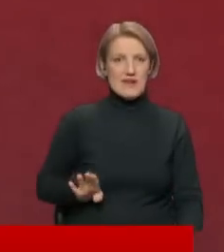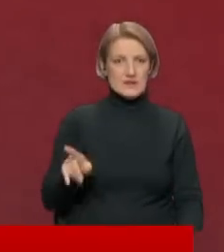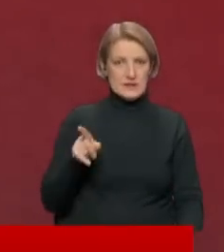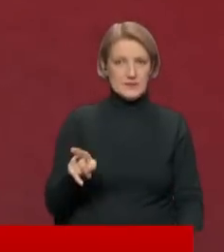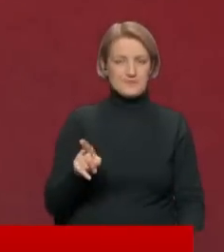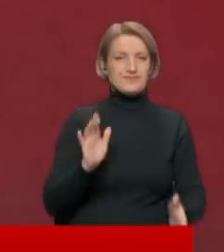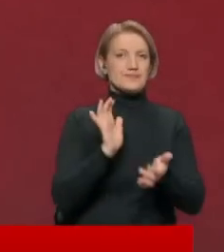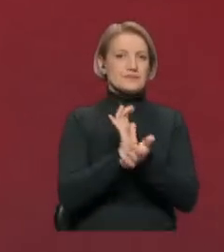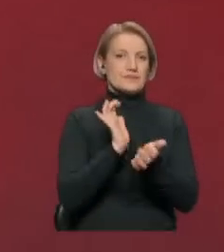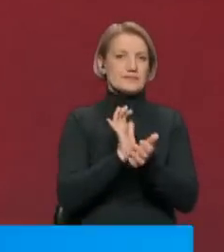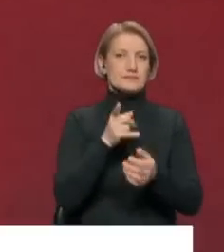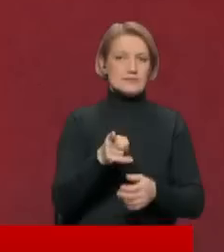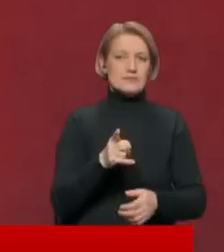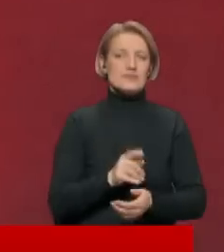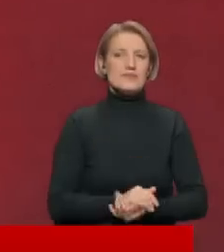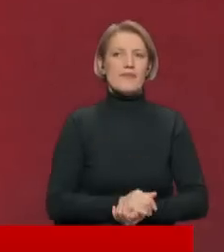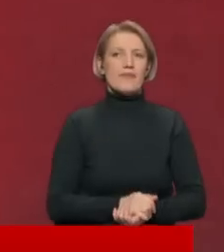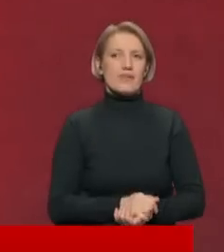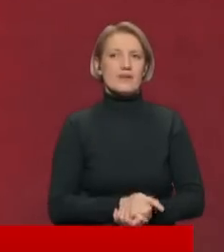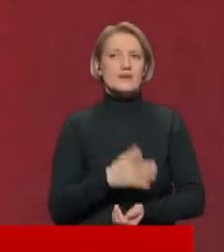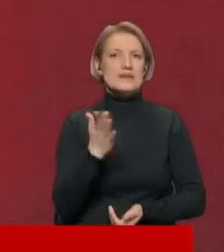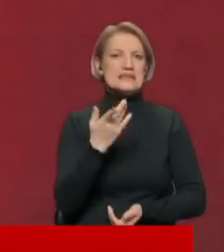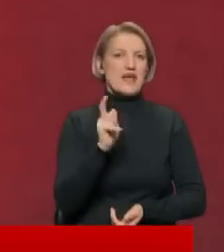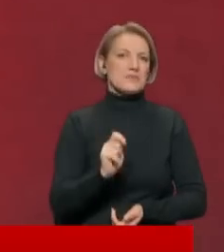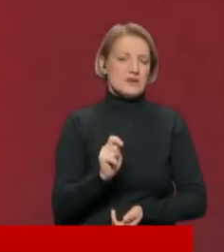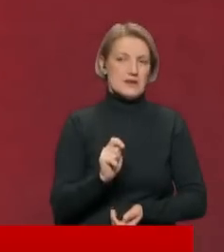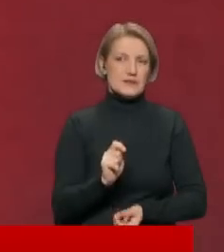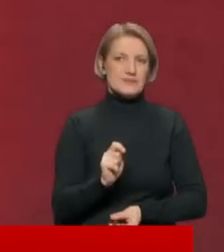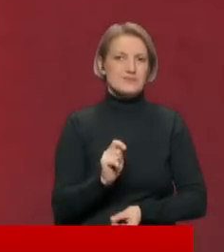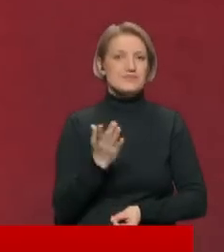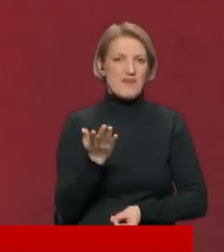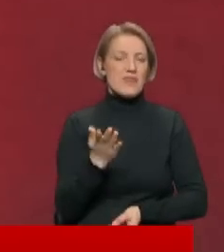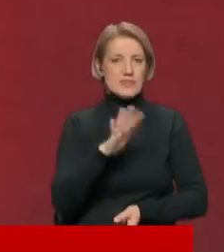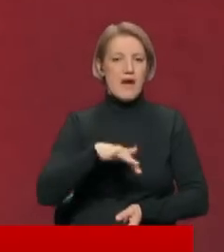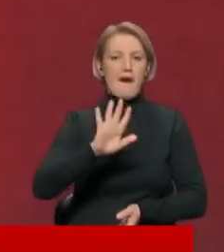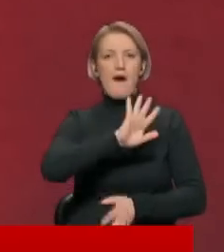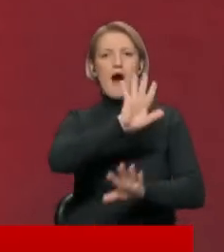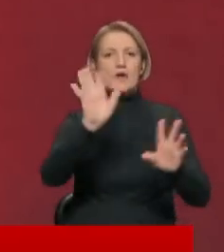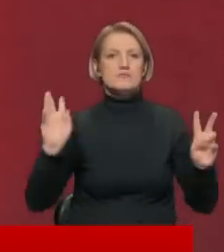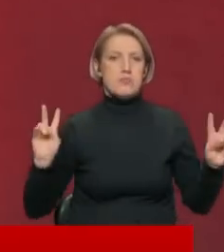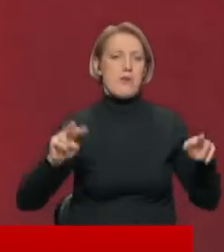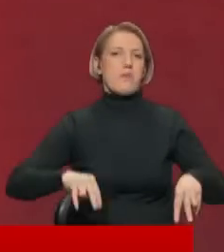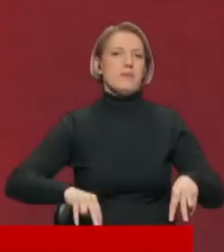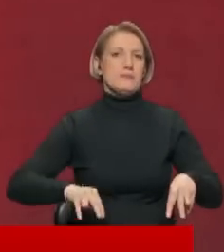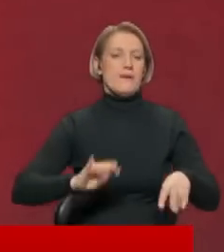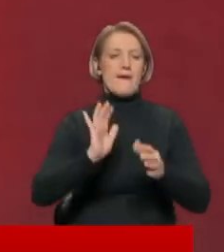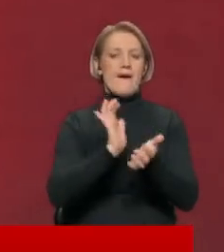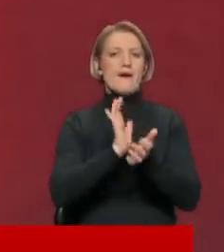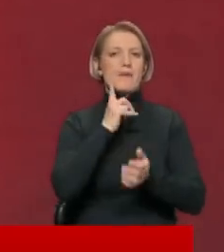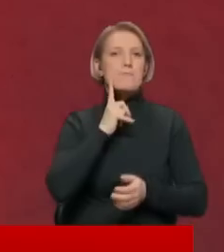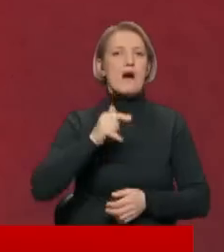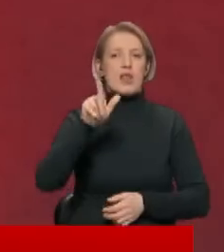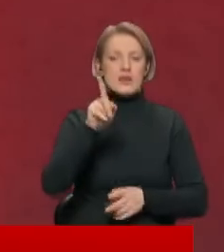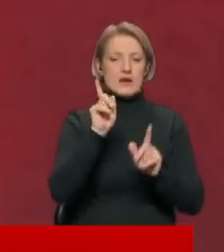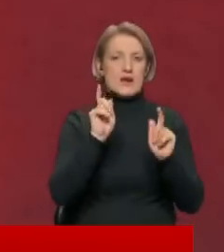işte ailesi Onun nasıl yaptılar Evet herkes ayağa kalktı sonradan aile Bakanlığından